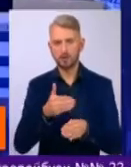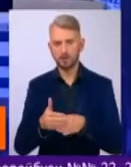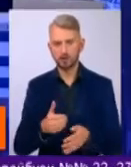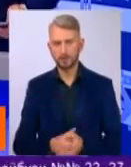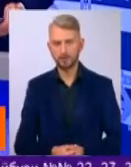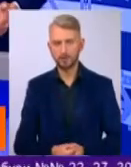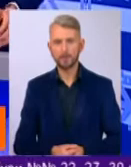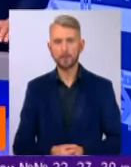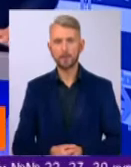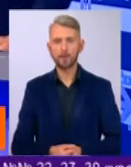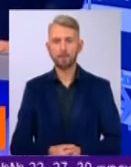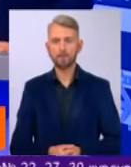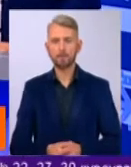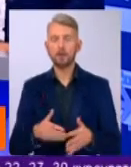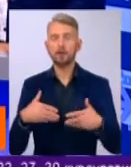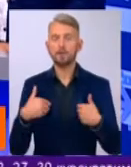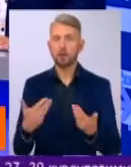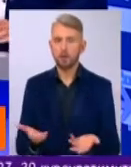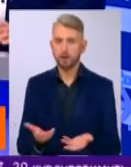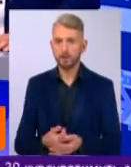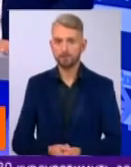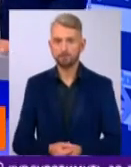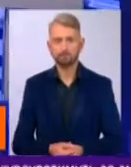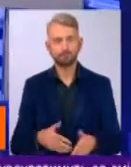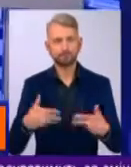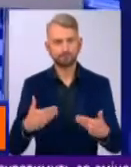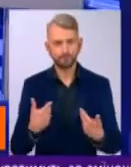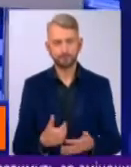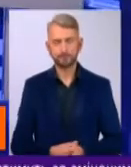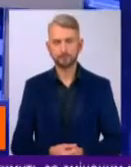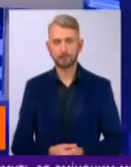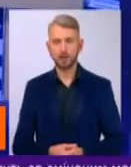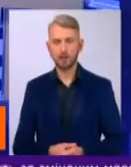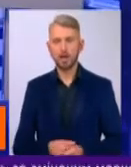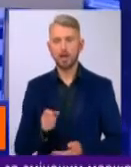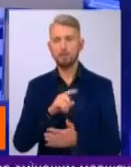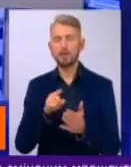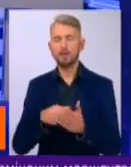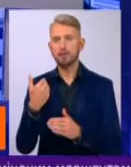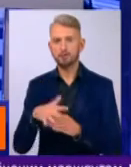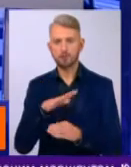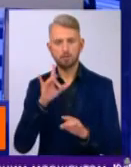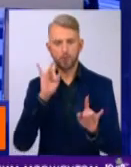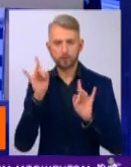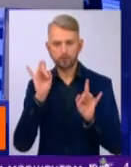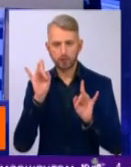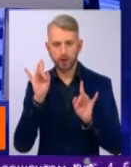пізніше. Вітаю вас, панове. Вітаю. Добрий вечір. Ну, отже, питання вже прозвучало.